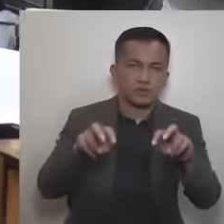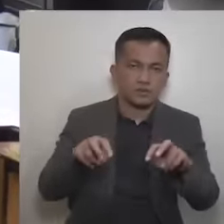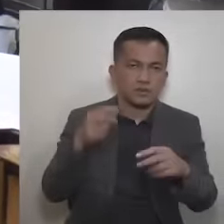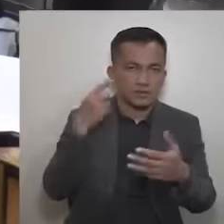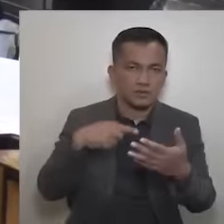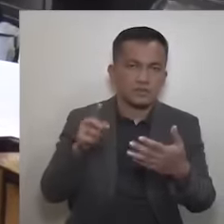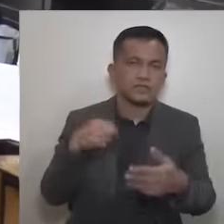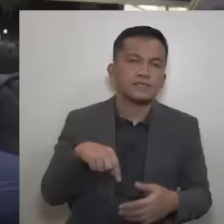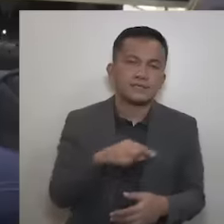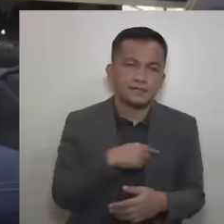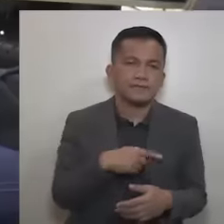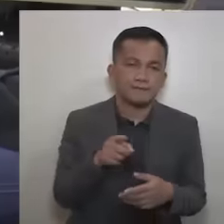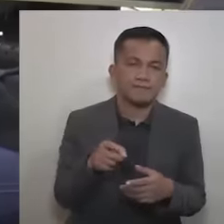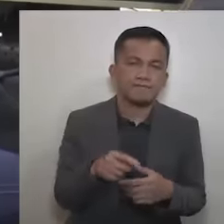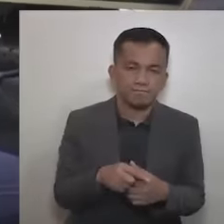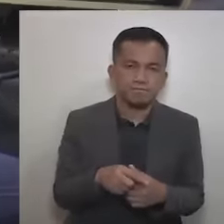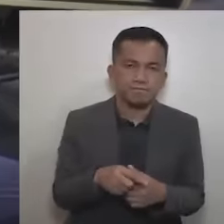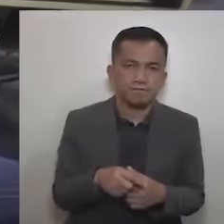yan, pa-check natin.